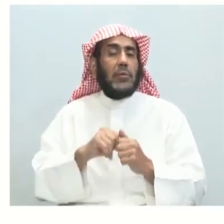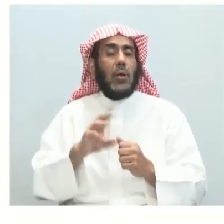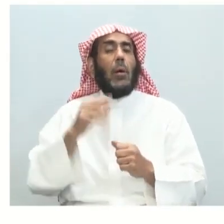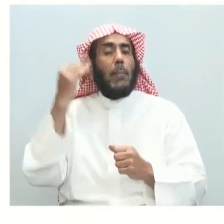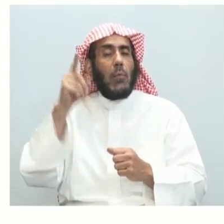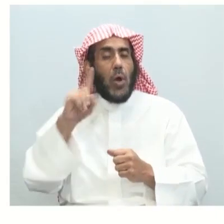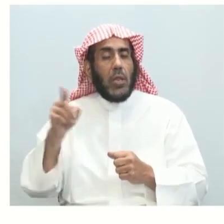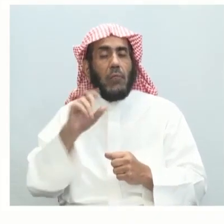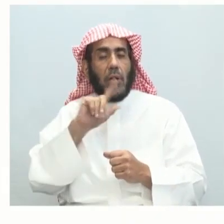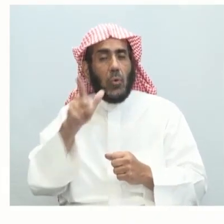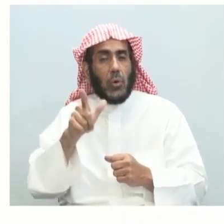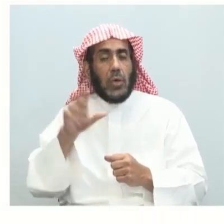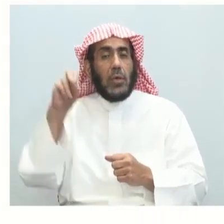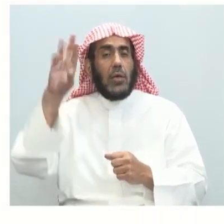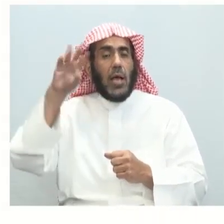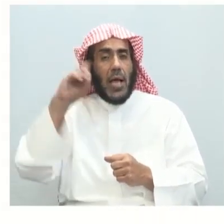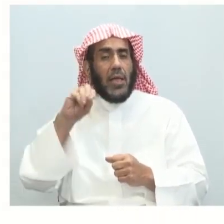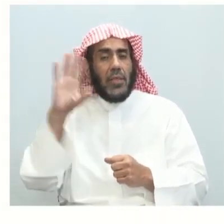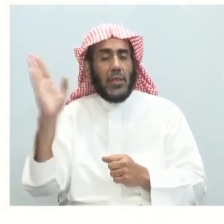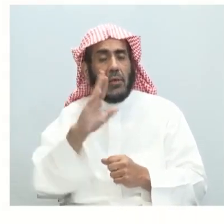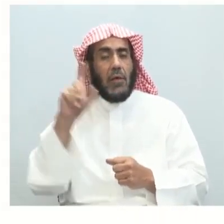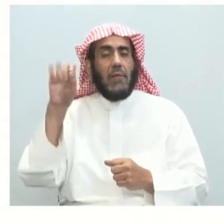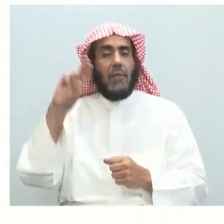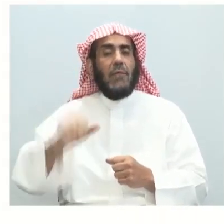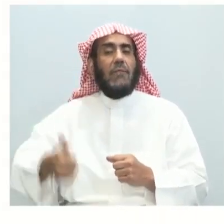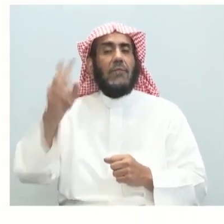بالمؤنث فنقول هذه فتى